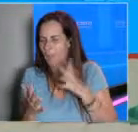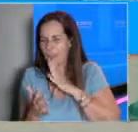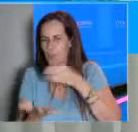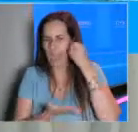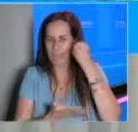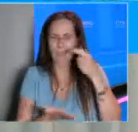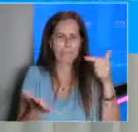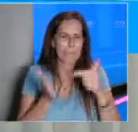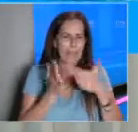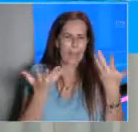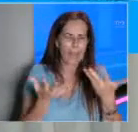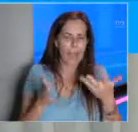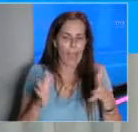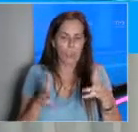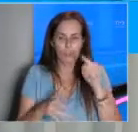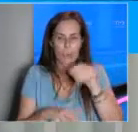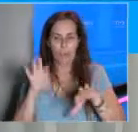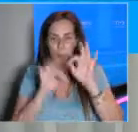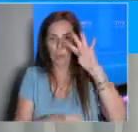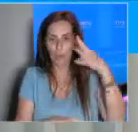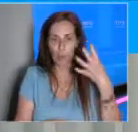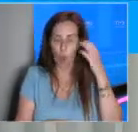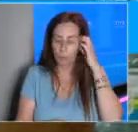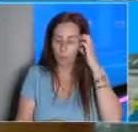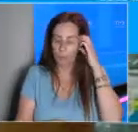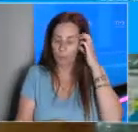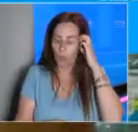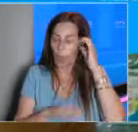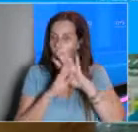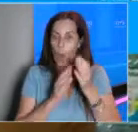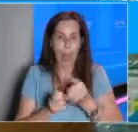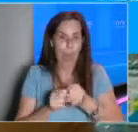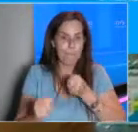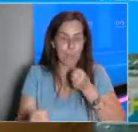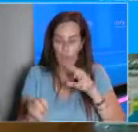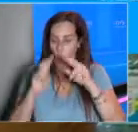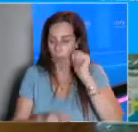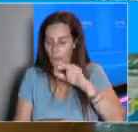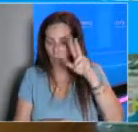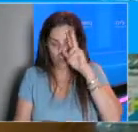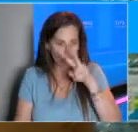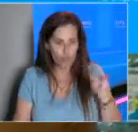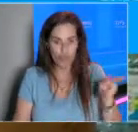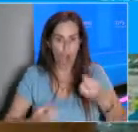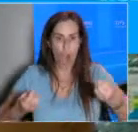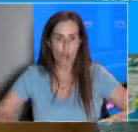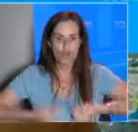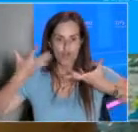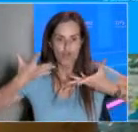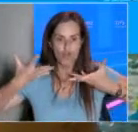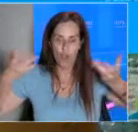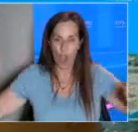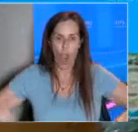התקציב, על רקע החשש מהליכה לבחירות או לא, כל המתח הזה בין שתי המפלגות הגדולות, הליכוד והכחול לבן,